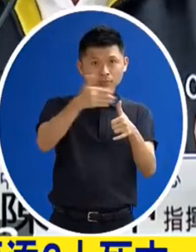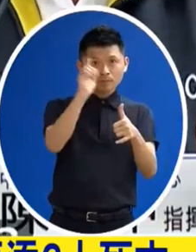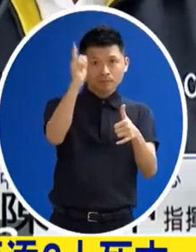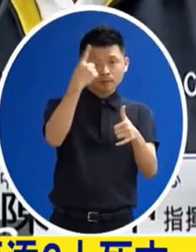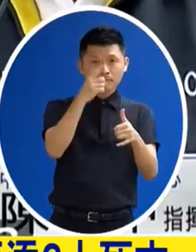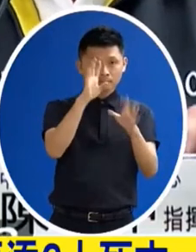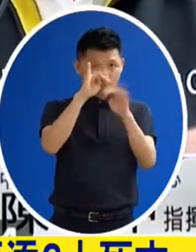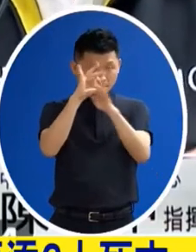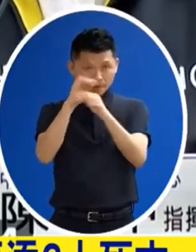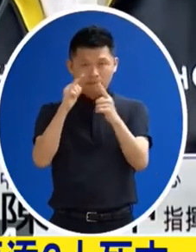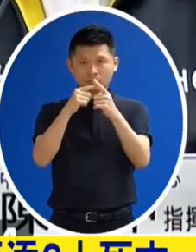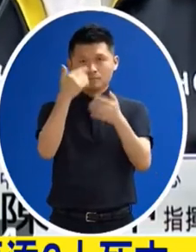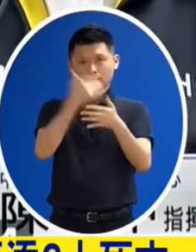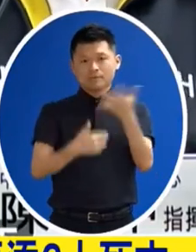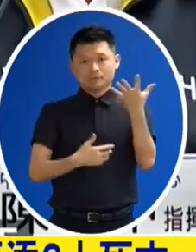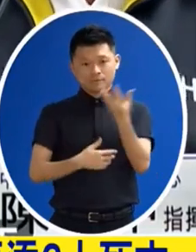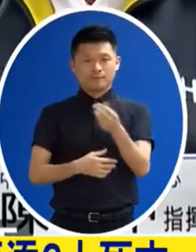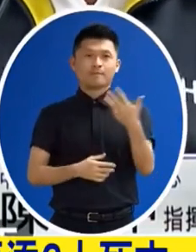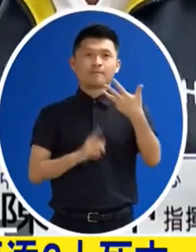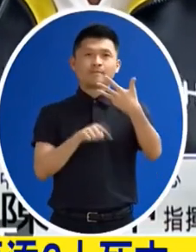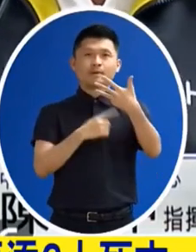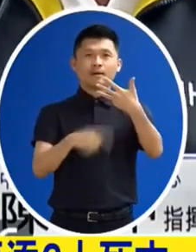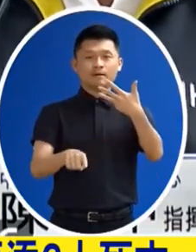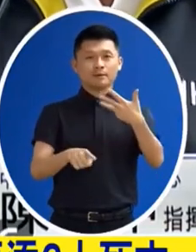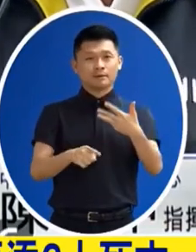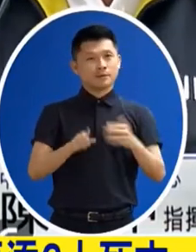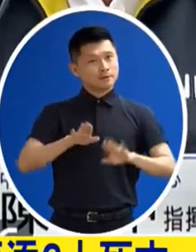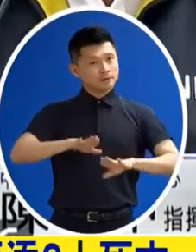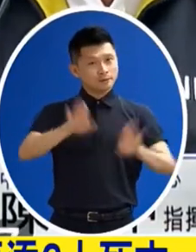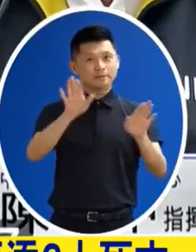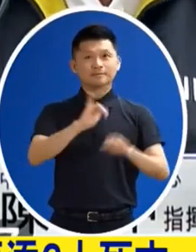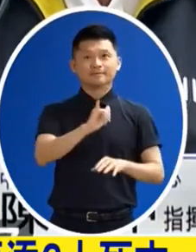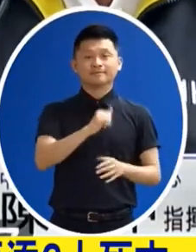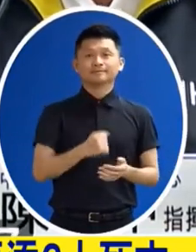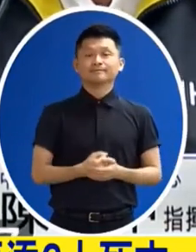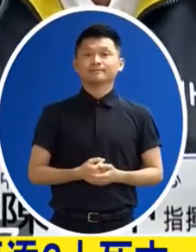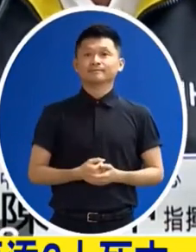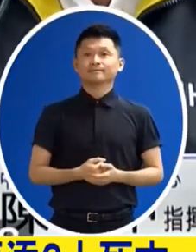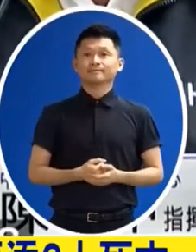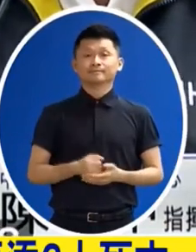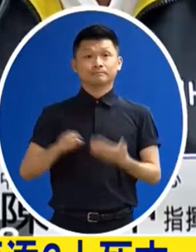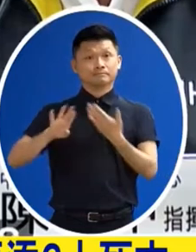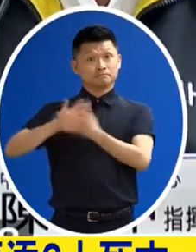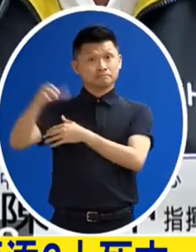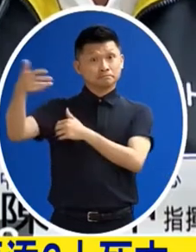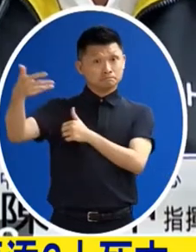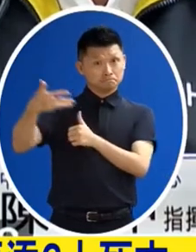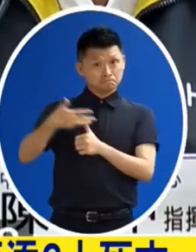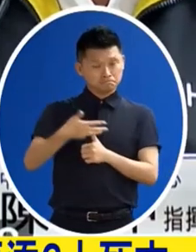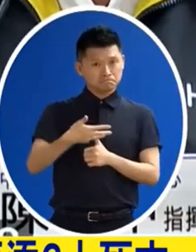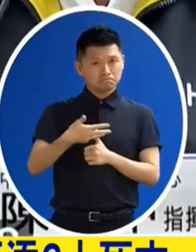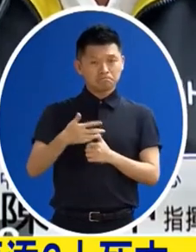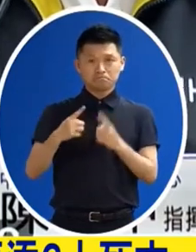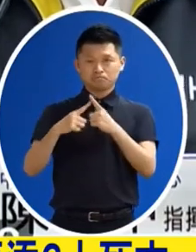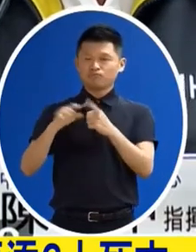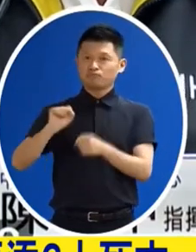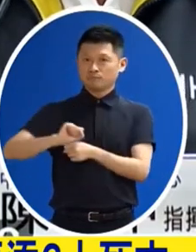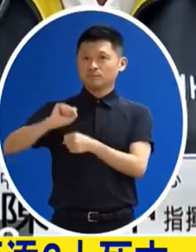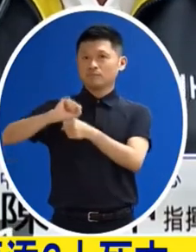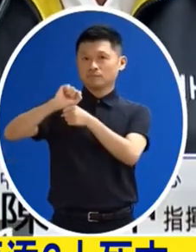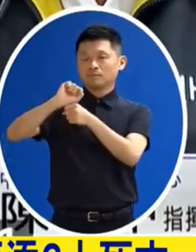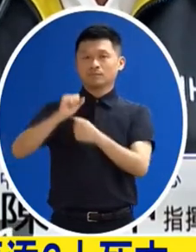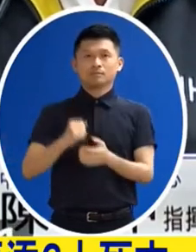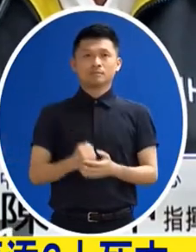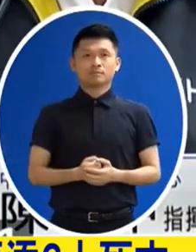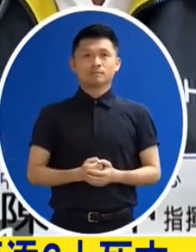剩8例，这是比较好的一个情形。那不过境外移入的相对的多，